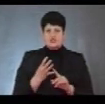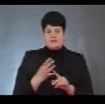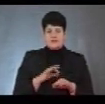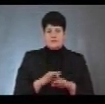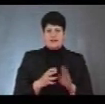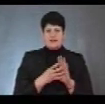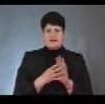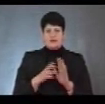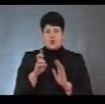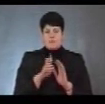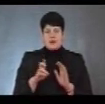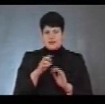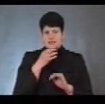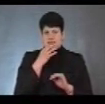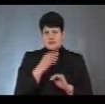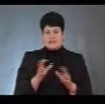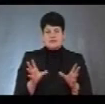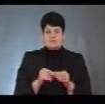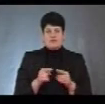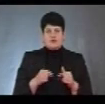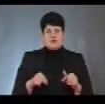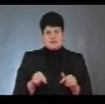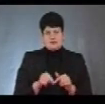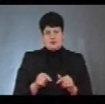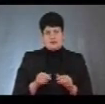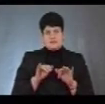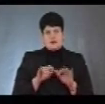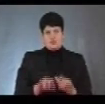9 березня, повідомила співорганізатор заходу Маріанна Балабан.